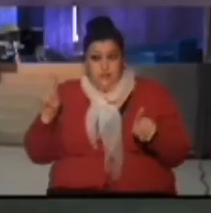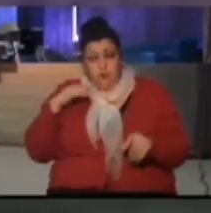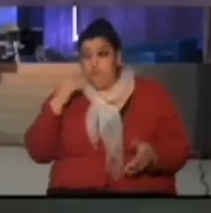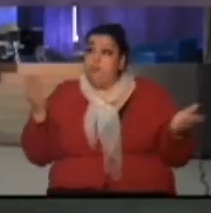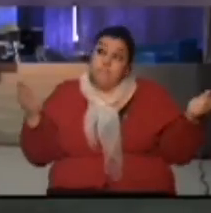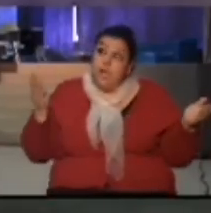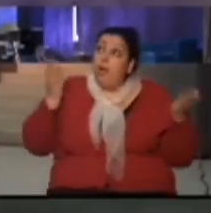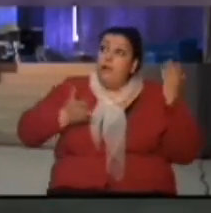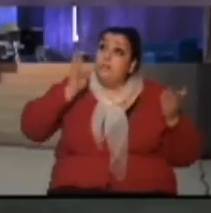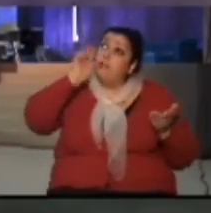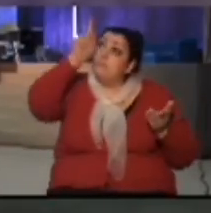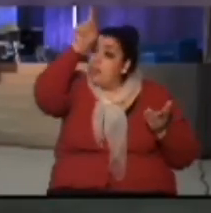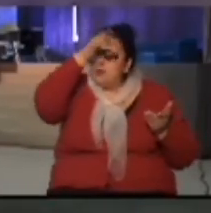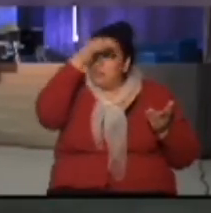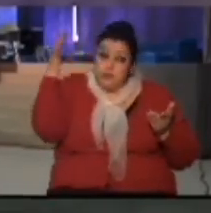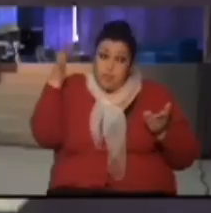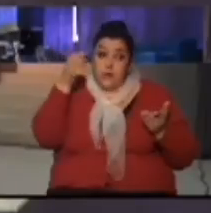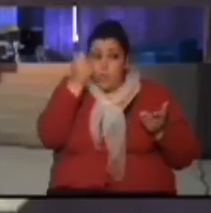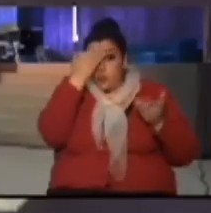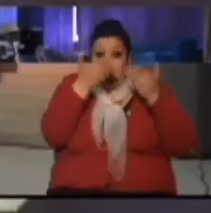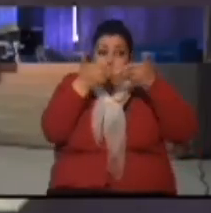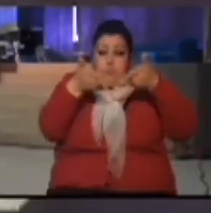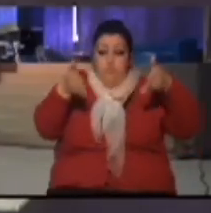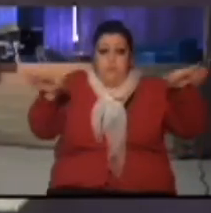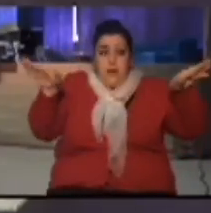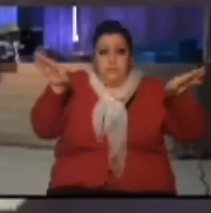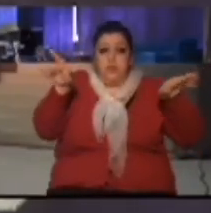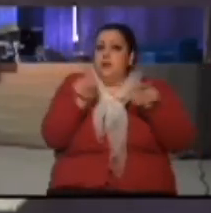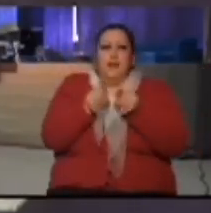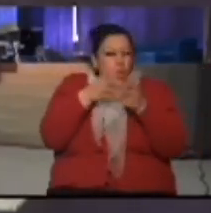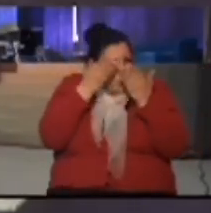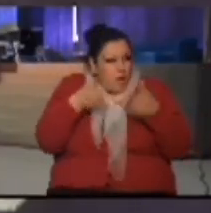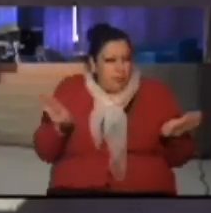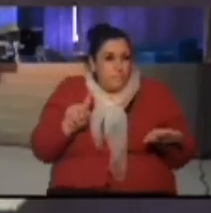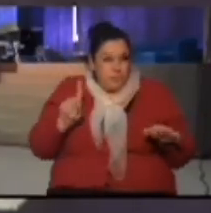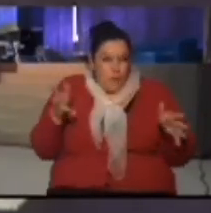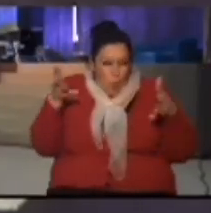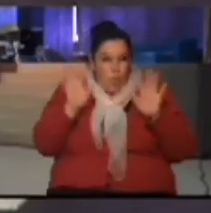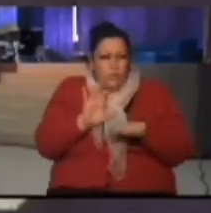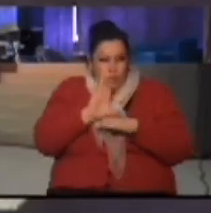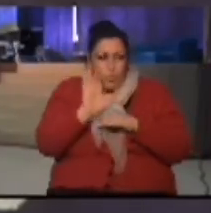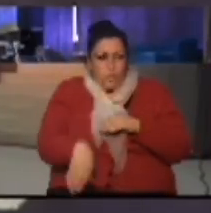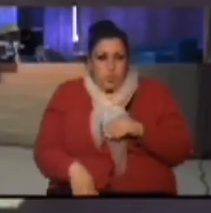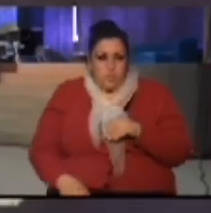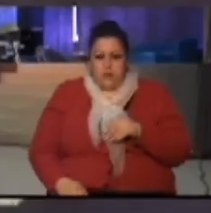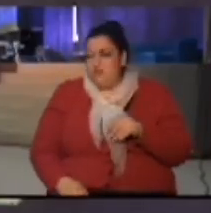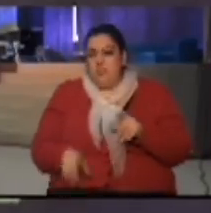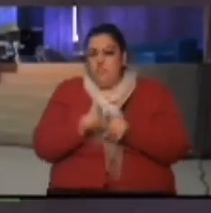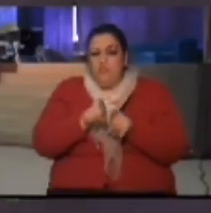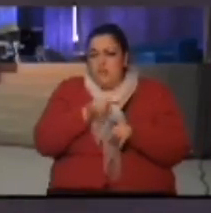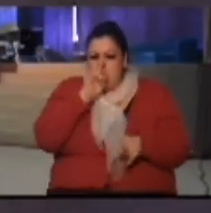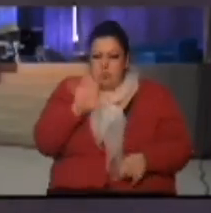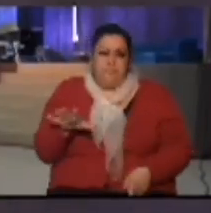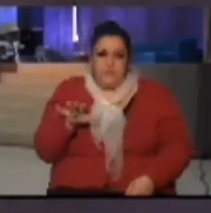չինի, կլինի այդ բանը, նա էլ ասեց, ահա կտեսնես քո աչքերով, սակայն ինքդ նրանից չես